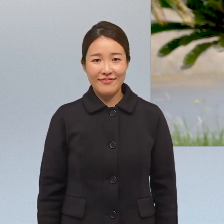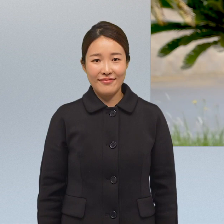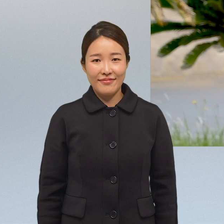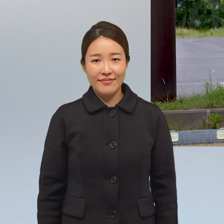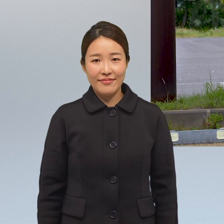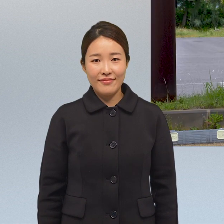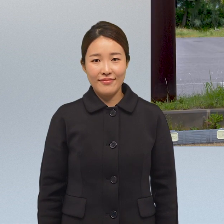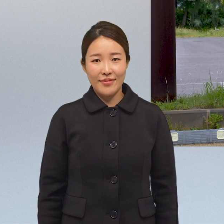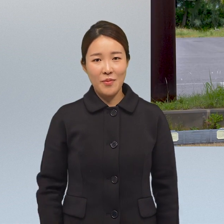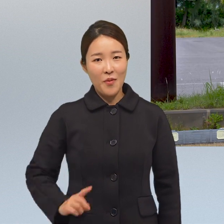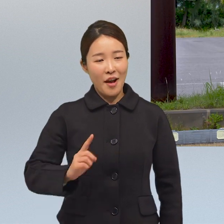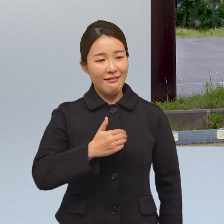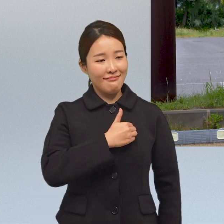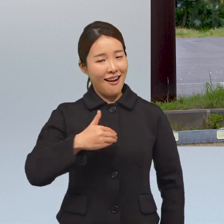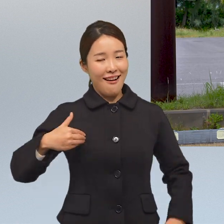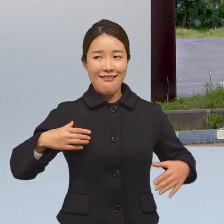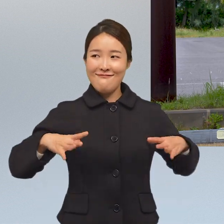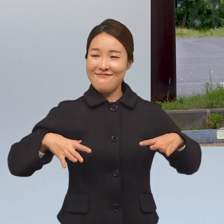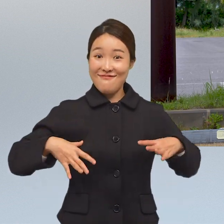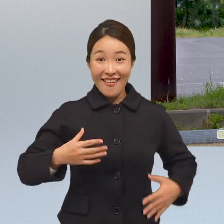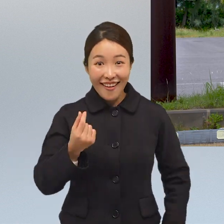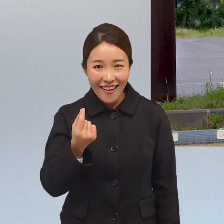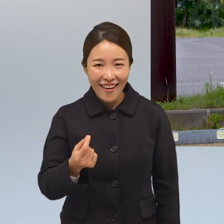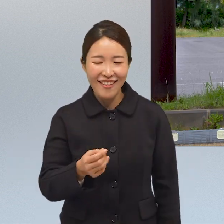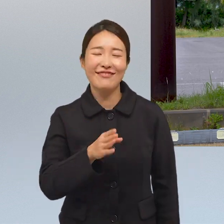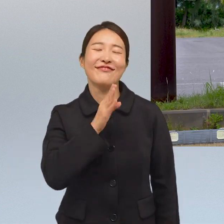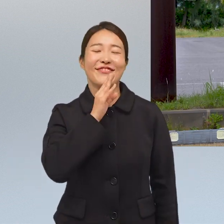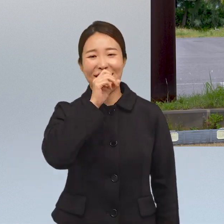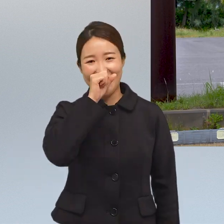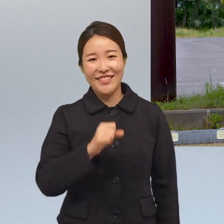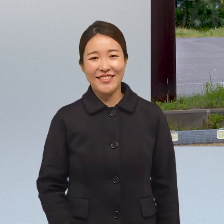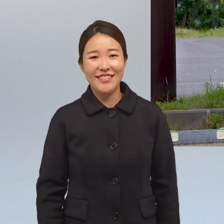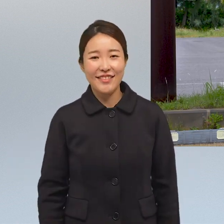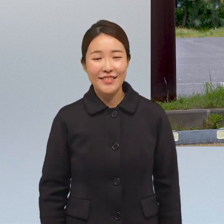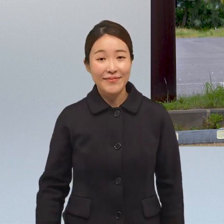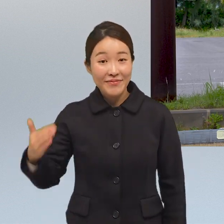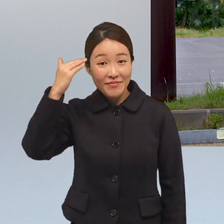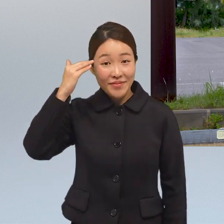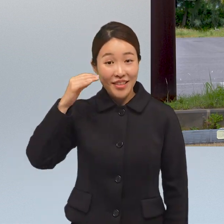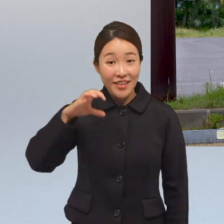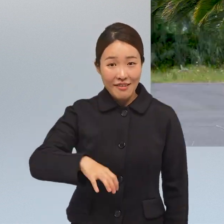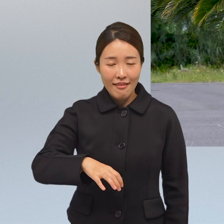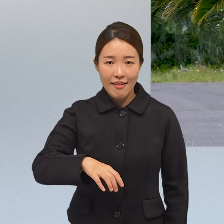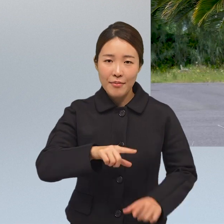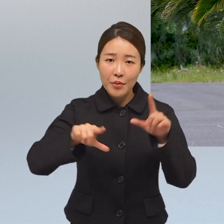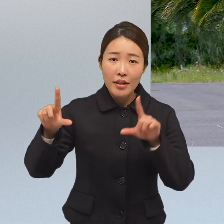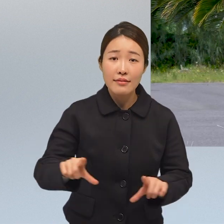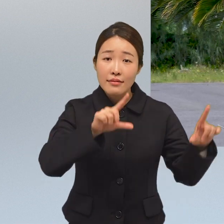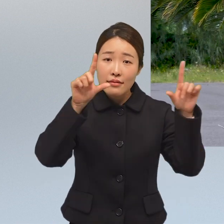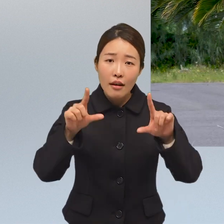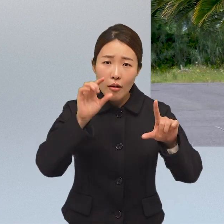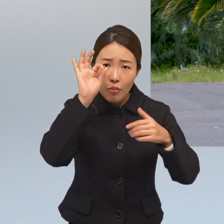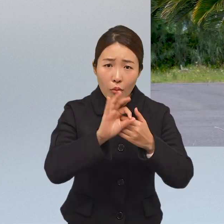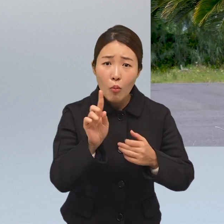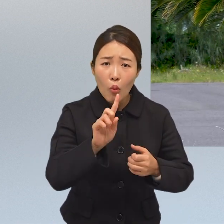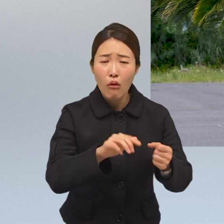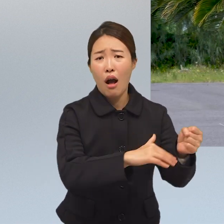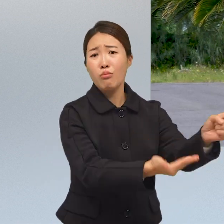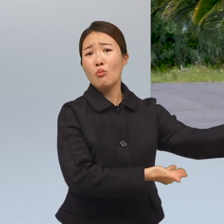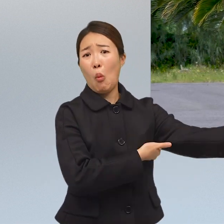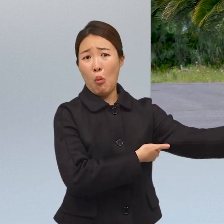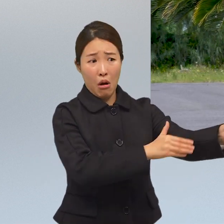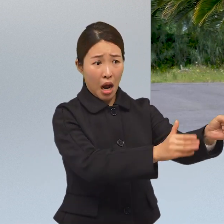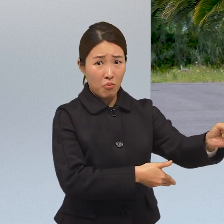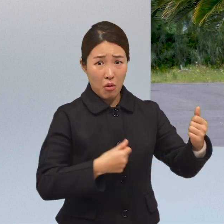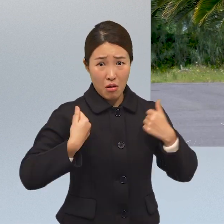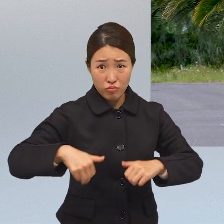깊습니다. 네. 뿌듯해요. 자부심이 막 네. 생기시네요. 아이고. 네. 좋습니다. 약간 한국에서 이렇게 우리가 일상적으로